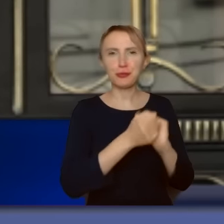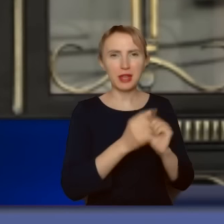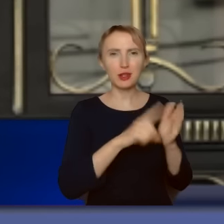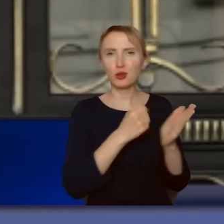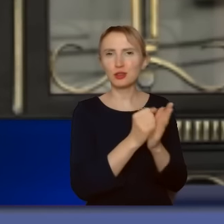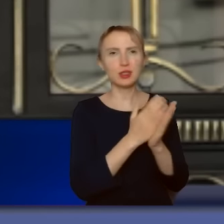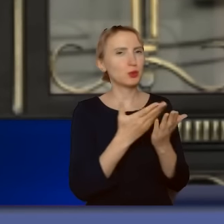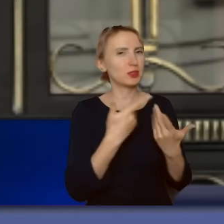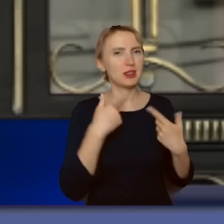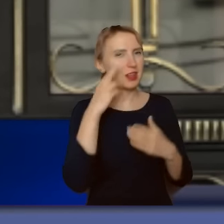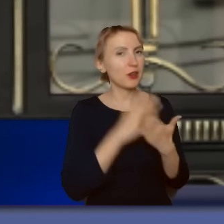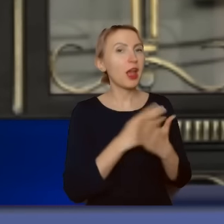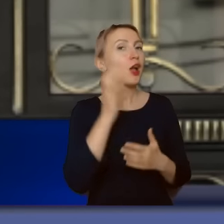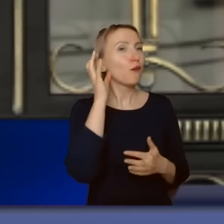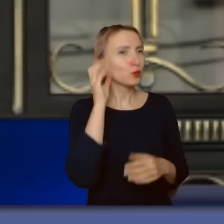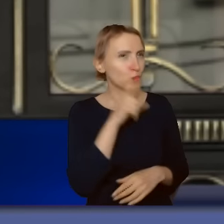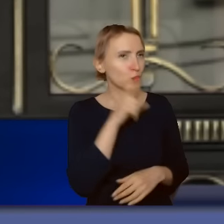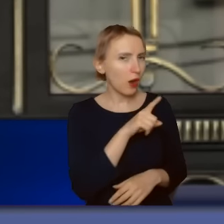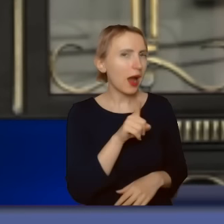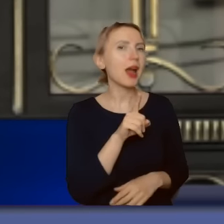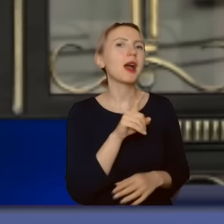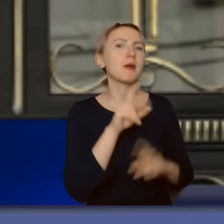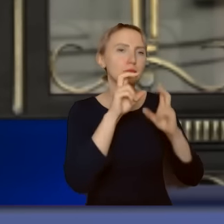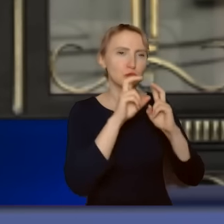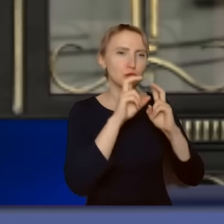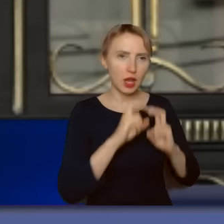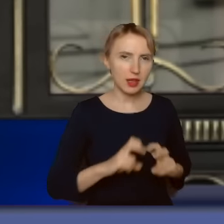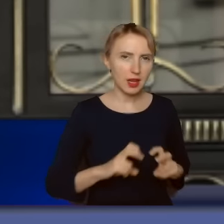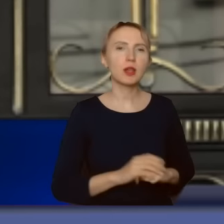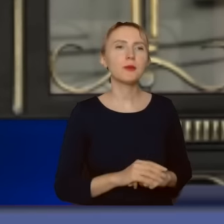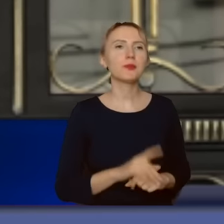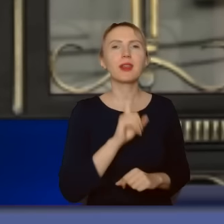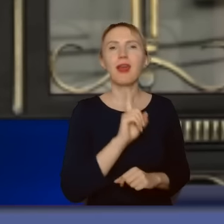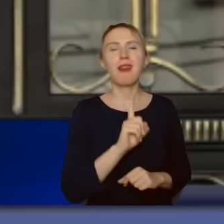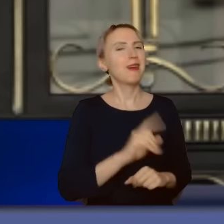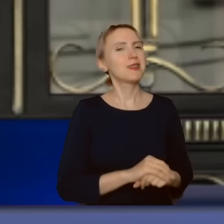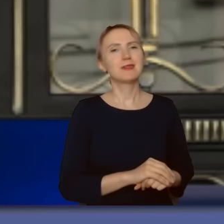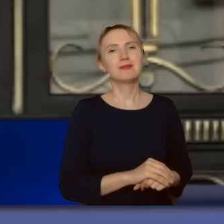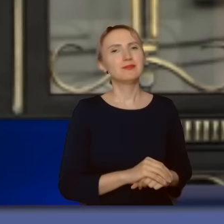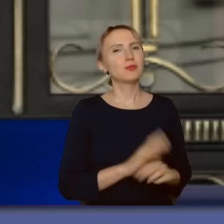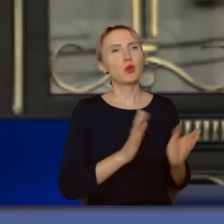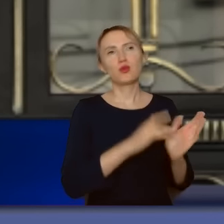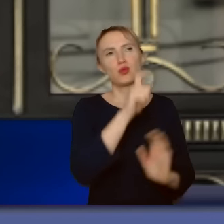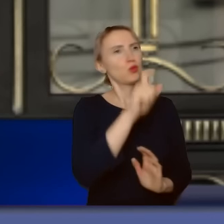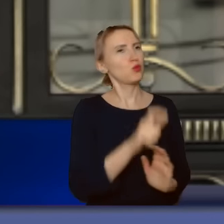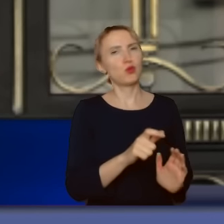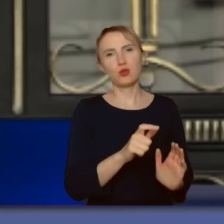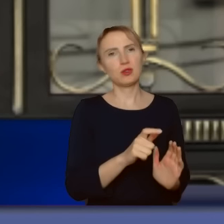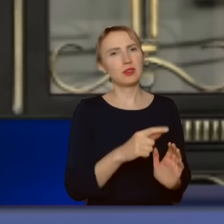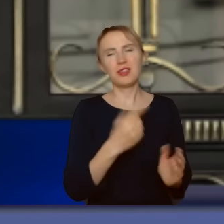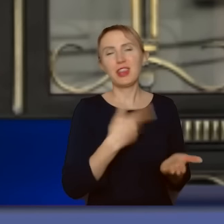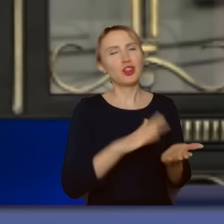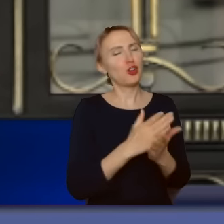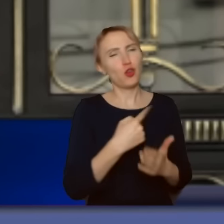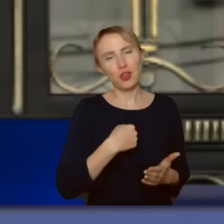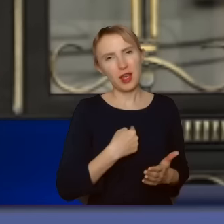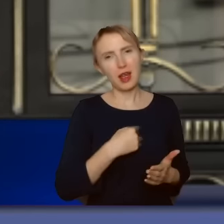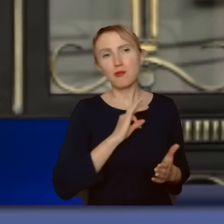konstytucji. Wsłuchamy się, na pewno przeanalizujemy to, ale Donaldowi Tuskowi nie tylko ja, ale moje